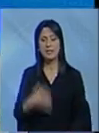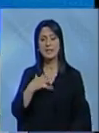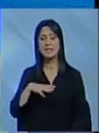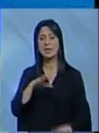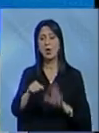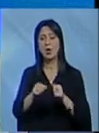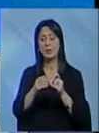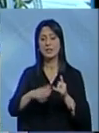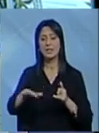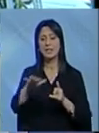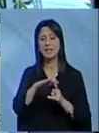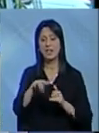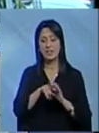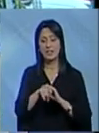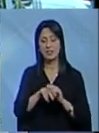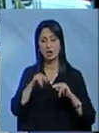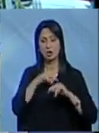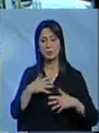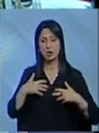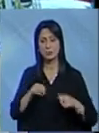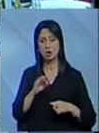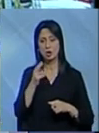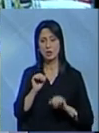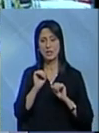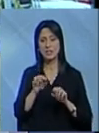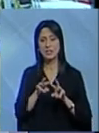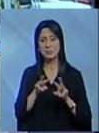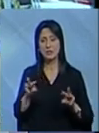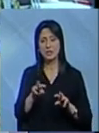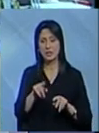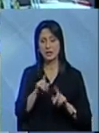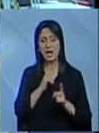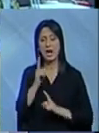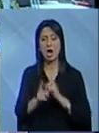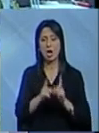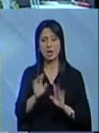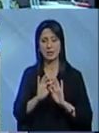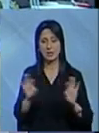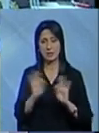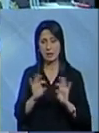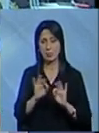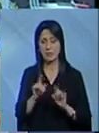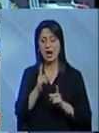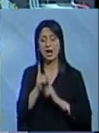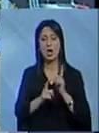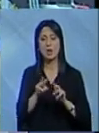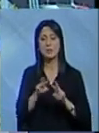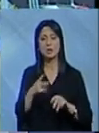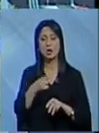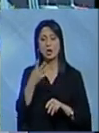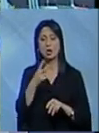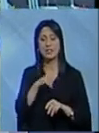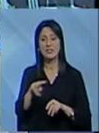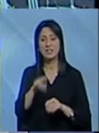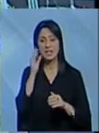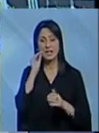საქართველოს ოკუპირებული ტერიტორიებიდან დევნილთა შრომის ჯანმრთელობის და სოციალური დაცვის მინისტრმა უწყებაში რეორგანიზაცია გამოაცხადა. რეორგანიზაციას მინისტრის 24